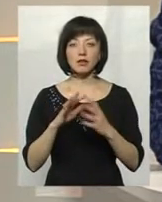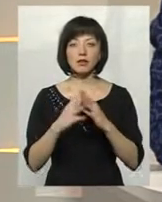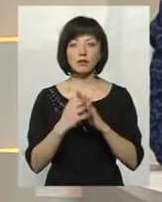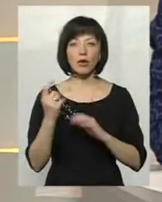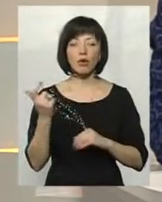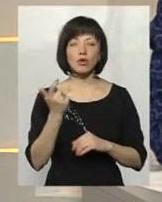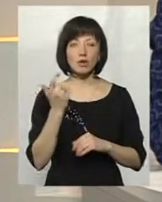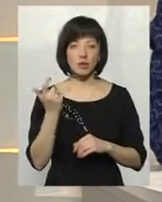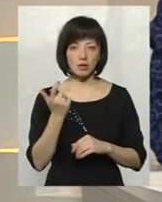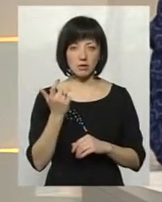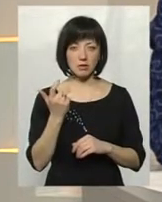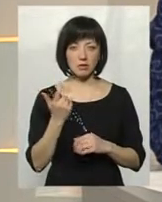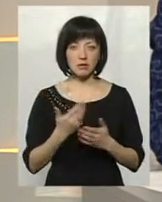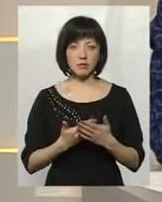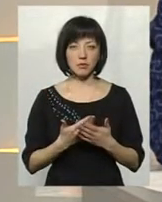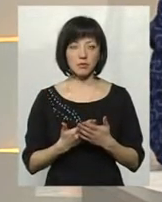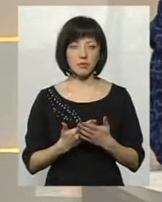б?